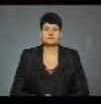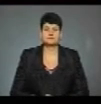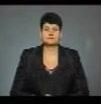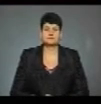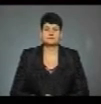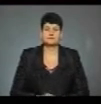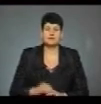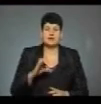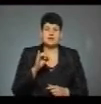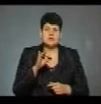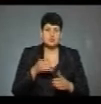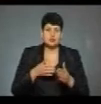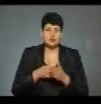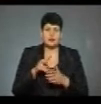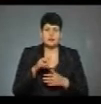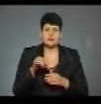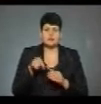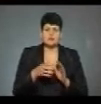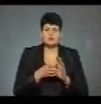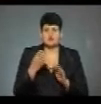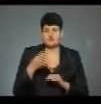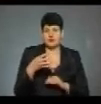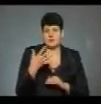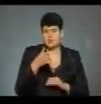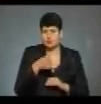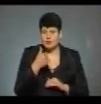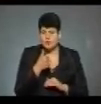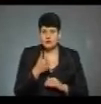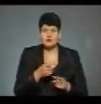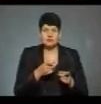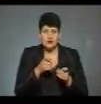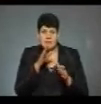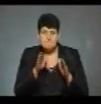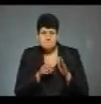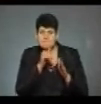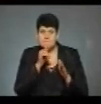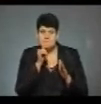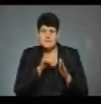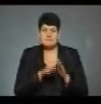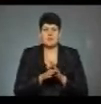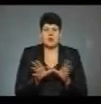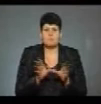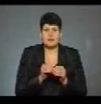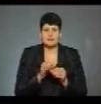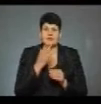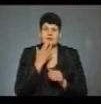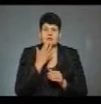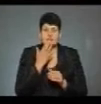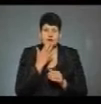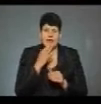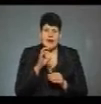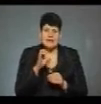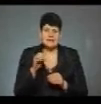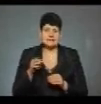Із січня по листопад у 1945 році збройне підпілля об'єднання українських націоналістів і відділи